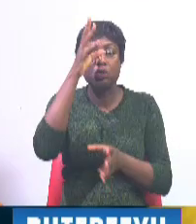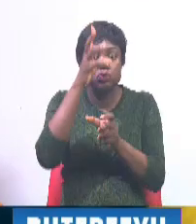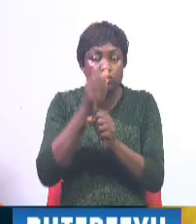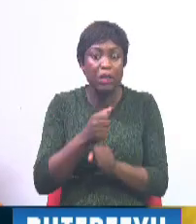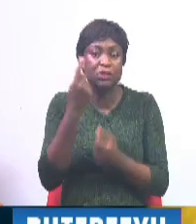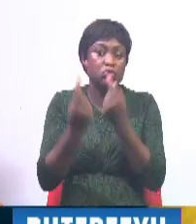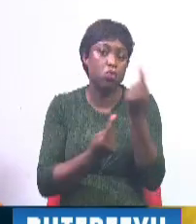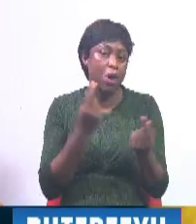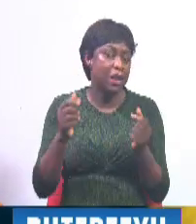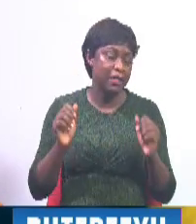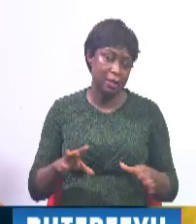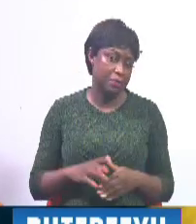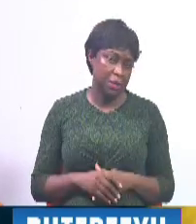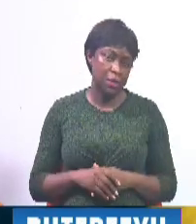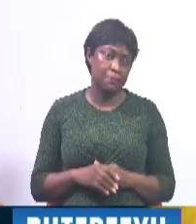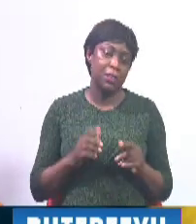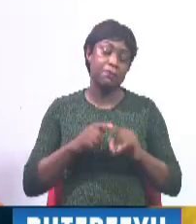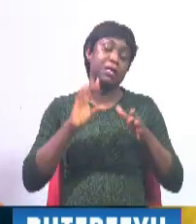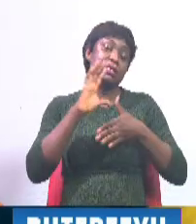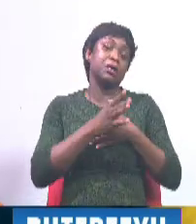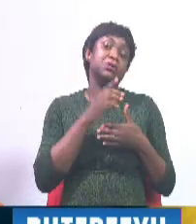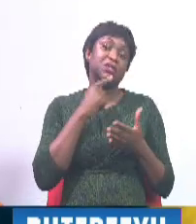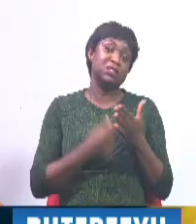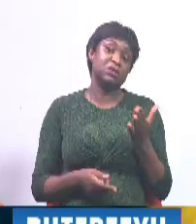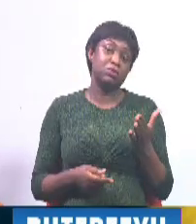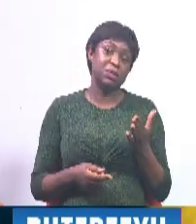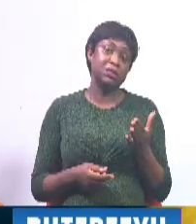newabeerawo obuteesigangana ate ng'obuwangwa bugamba omusajja tayinza